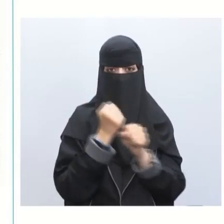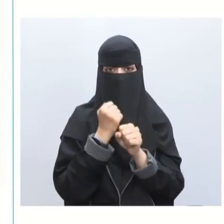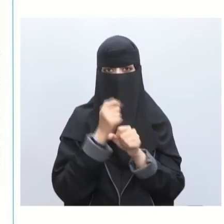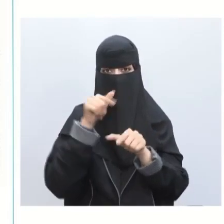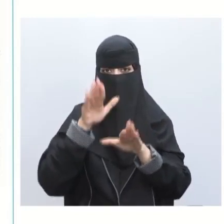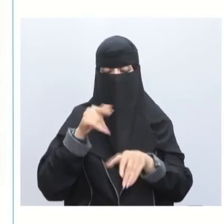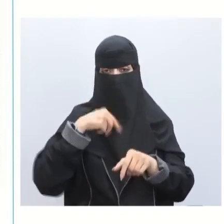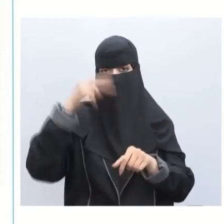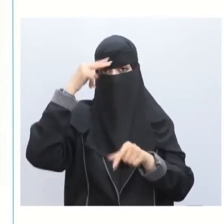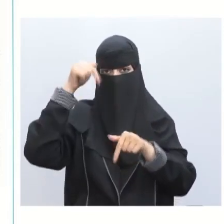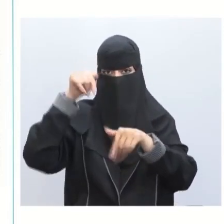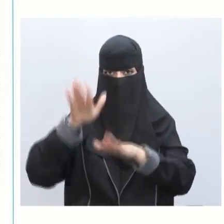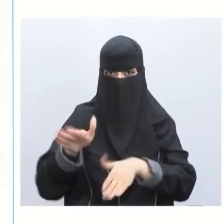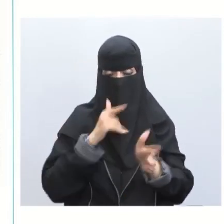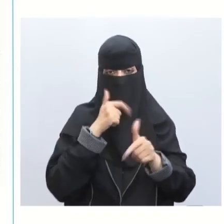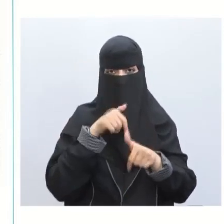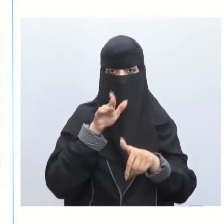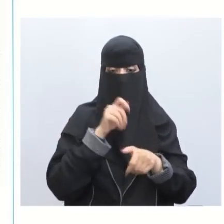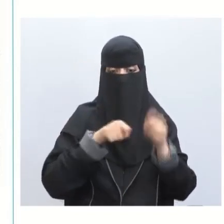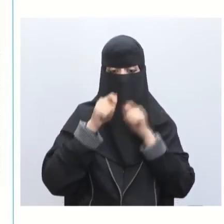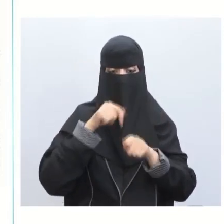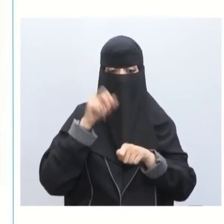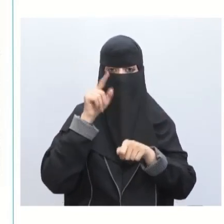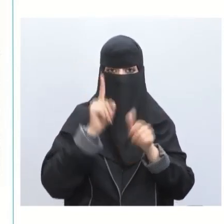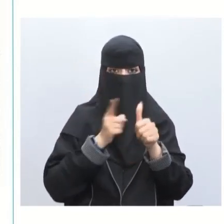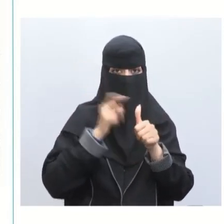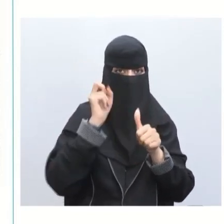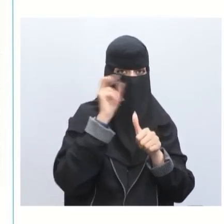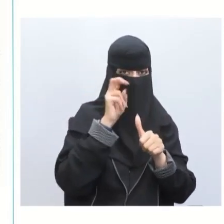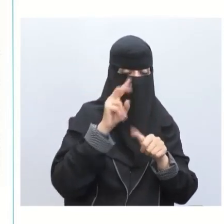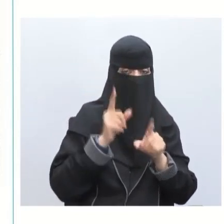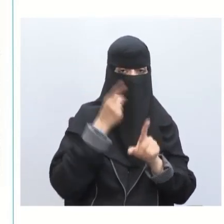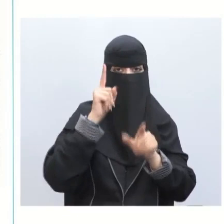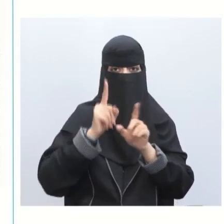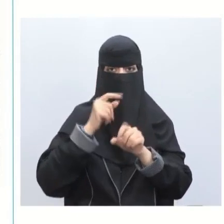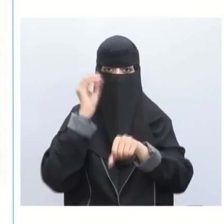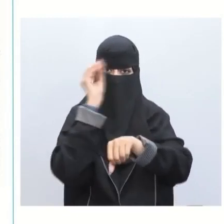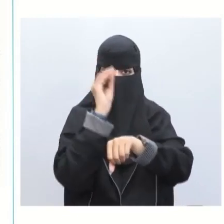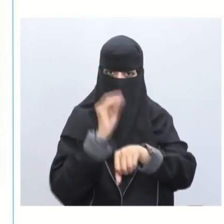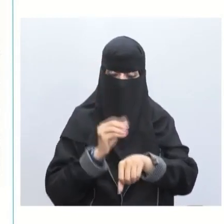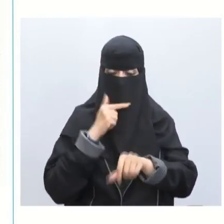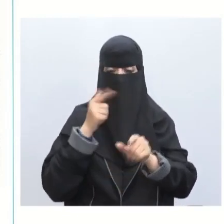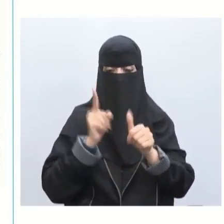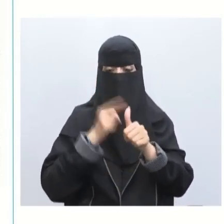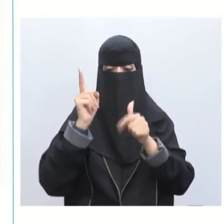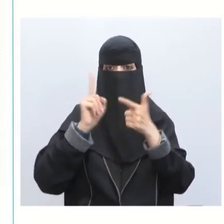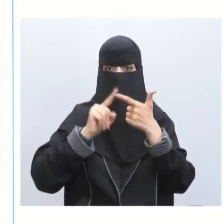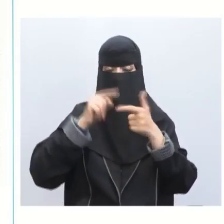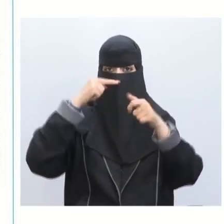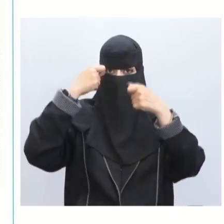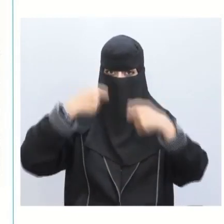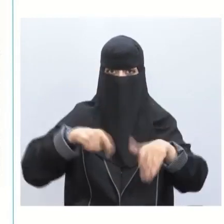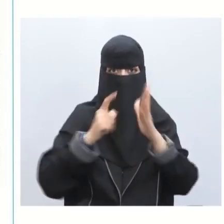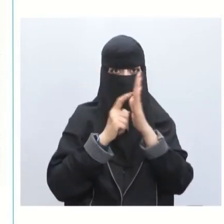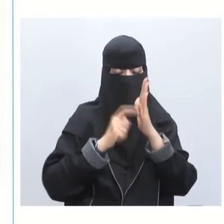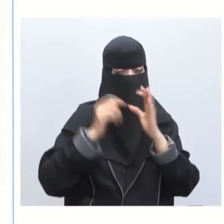جهود المملكه العربيه السعوديه عمله التوعيه وكذلك سن القوانين